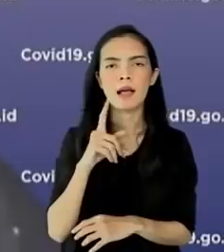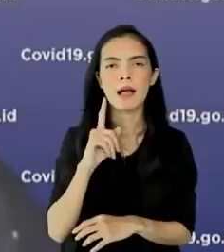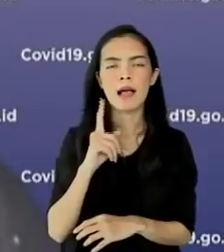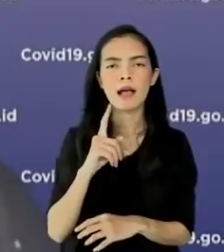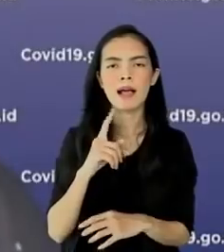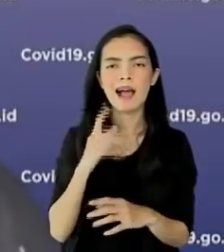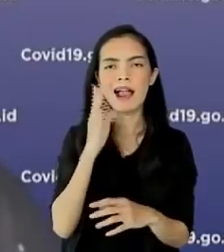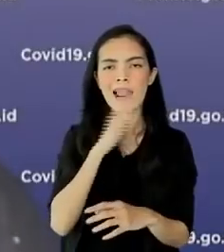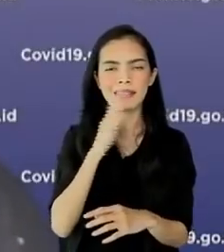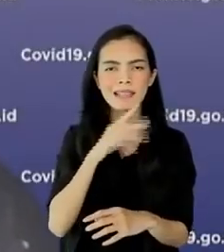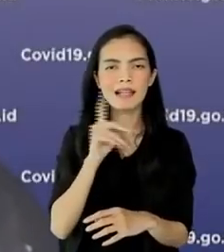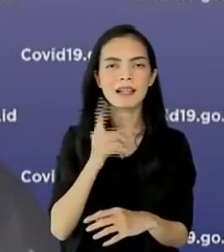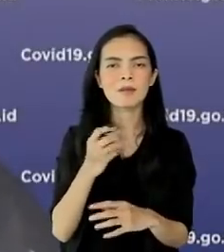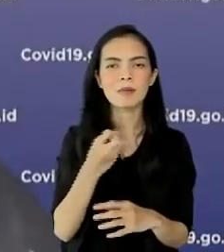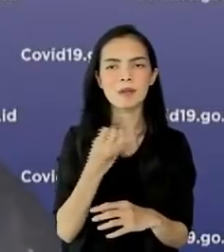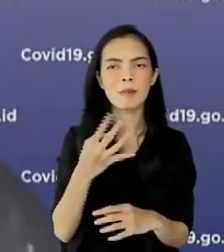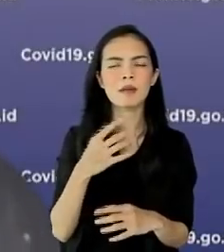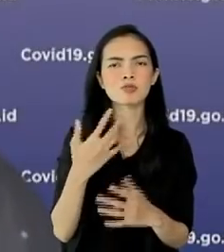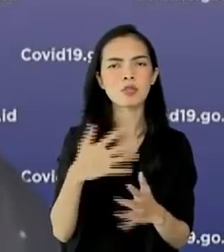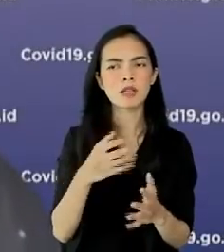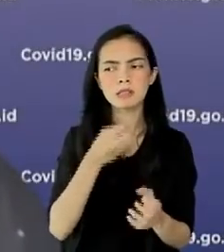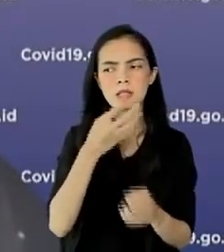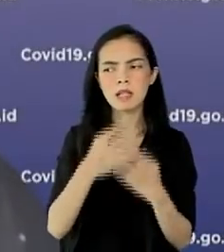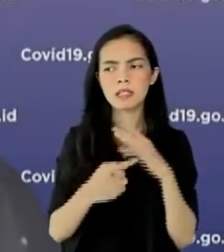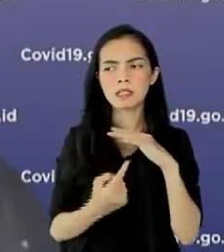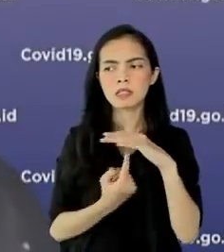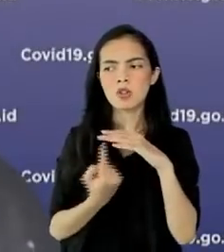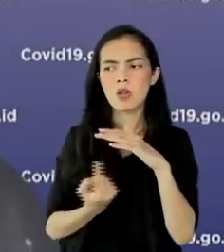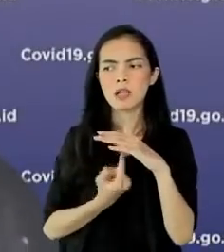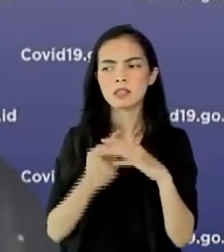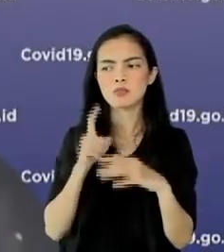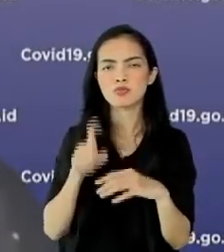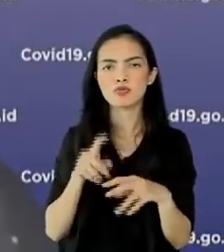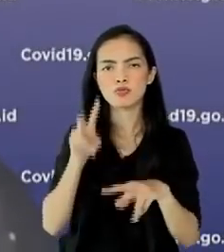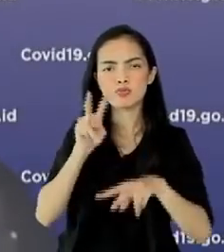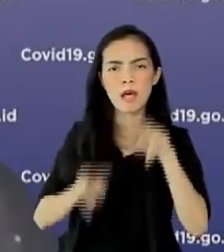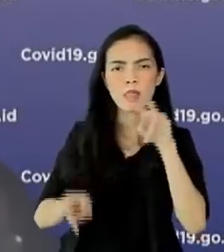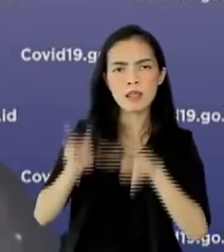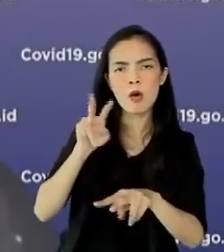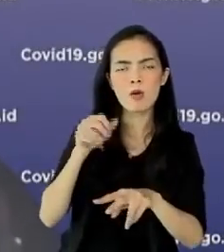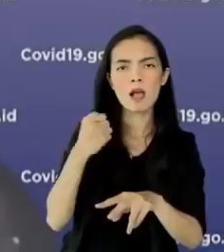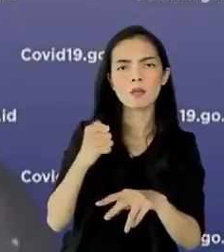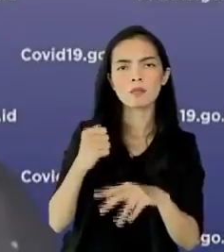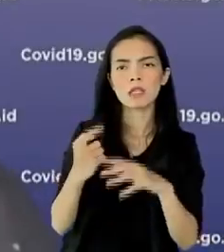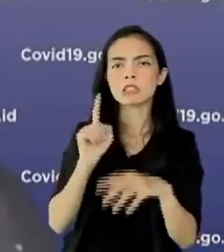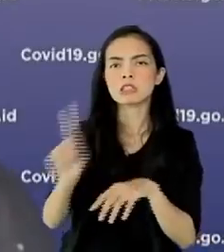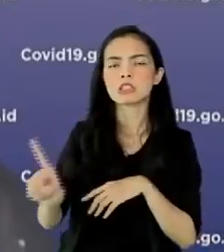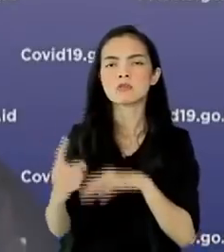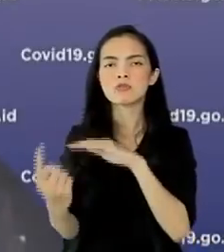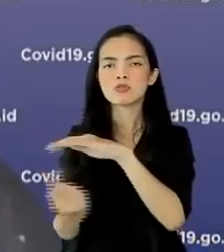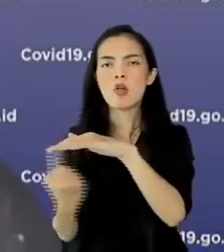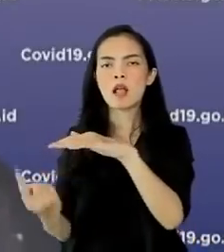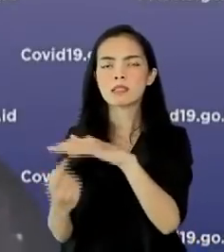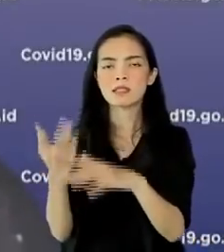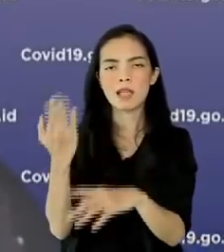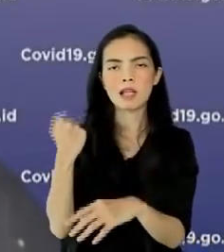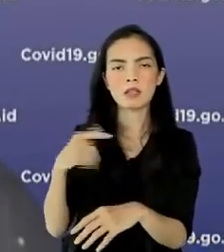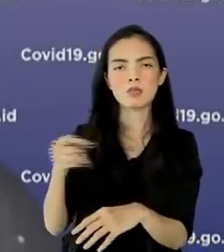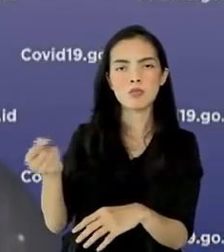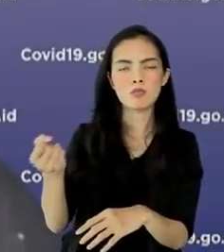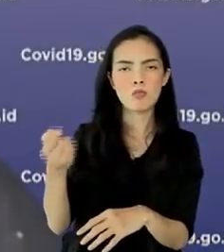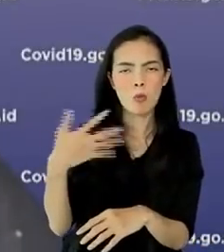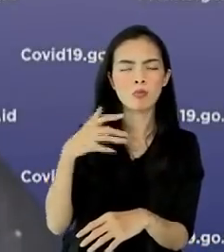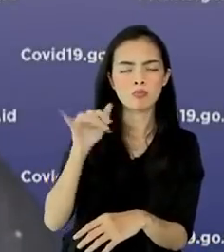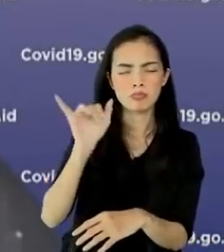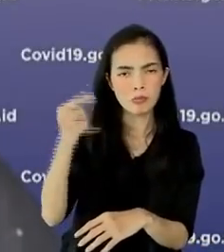beberapa faktor, diantaranya tadi sudah disampaikan, isolasi mandiri perlu dipantau, tidak bisa hanya isolasi mandiri sendiri saja. Tadi juga Dr. Ros sudah